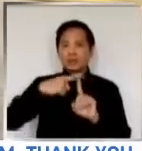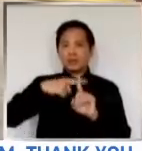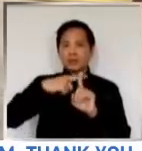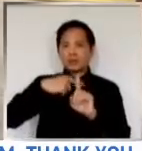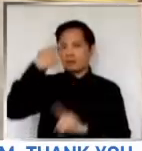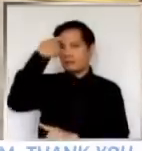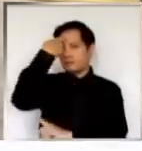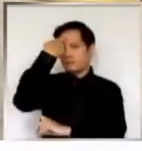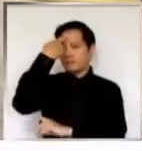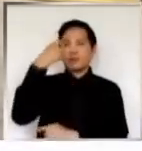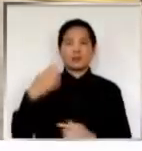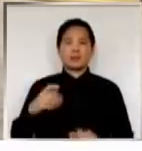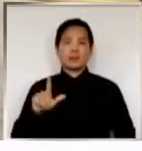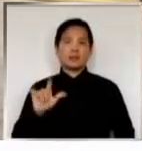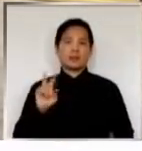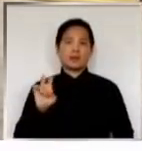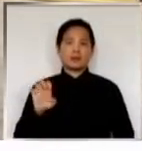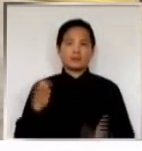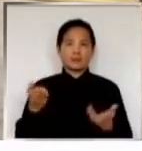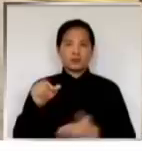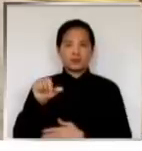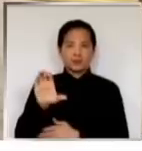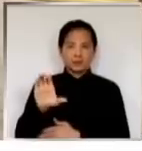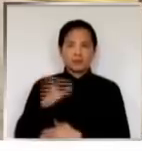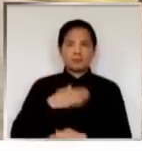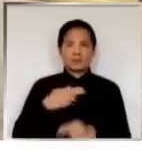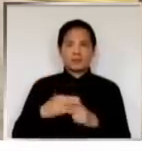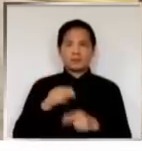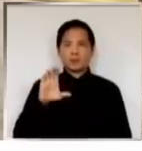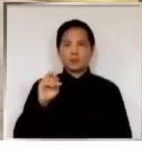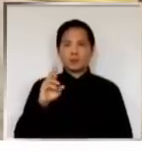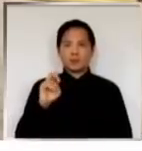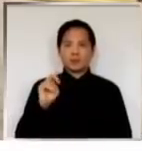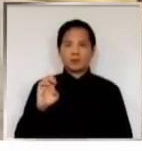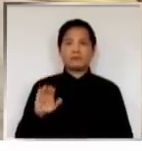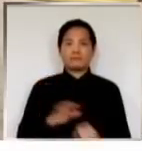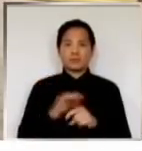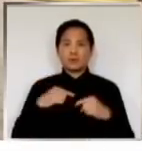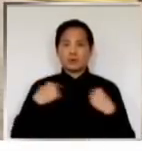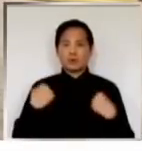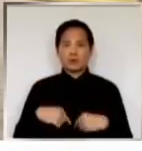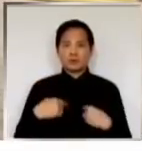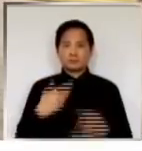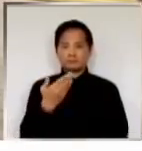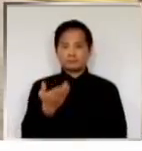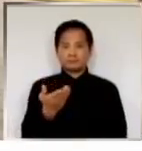mula rito sa Quezon City, ako si Corinne Katibayan, buong puso para sa Pilipino.